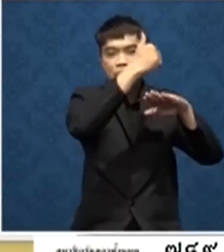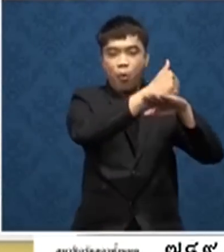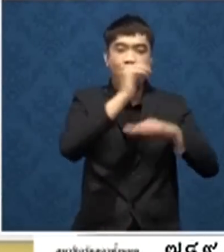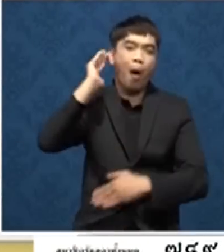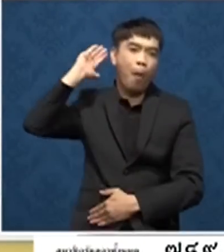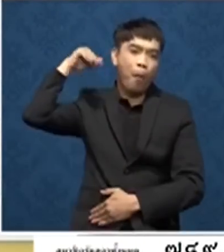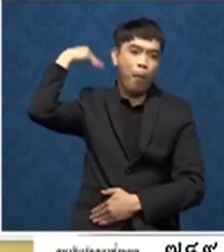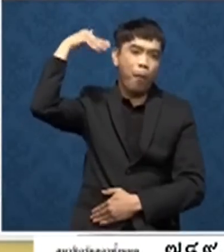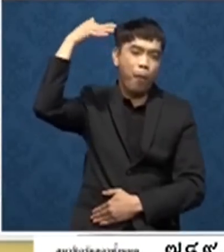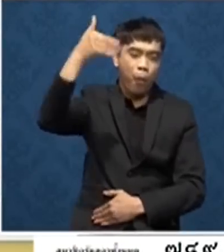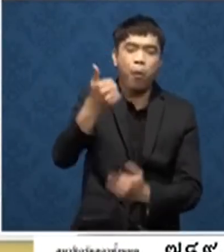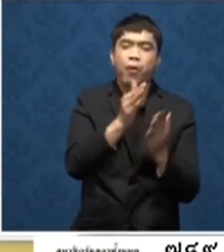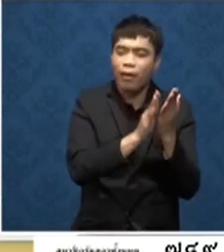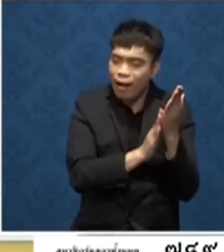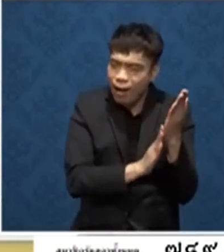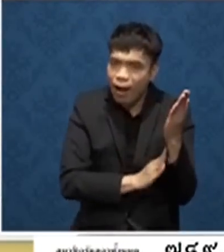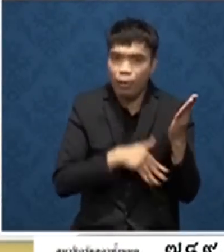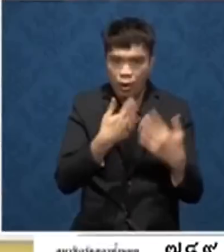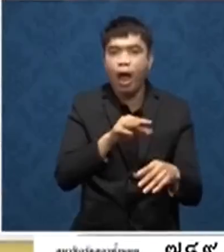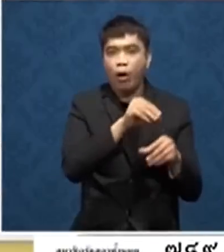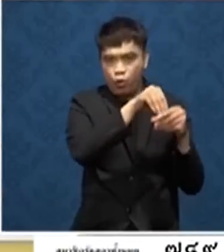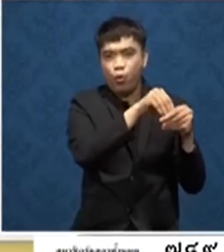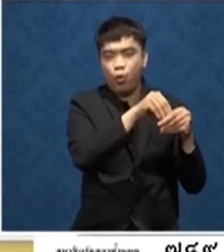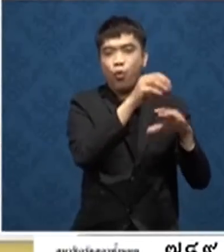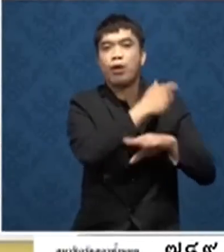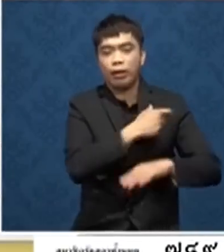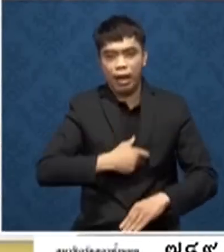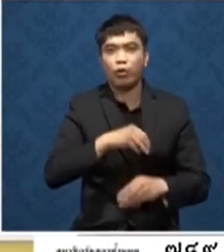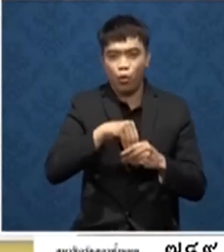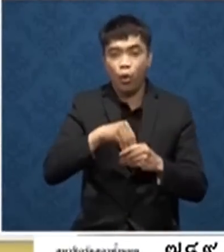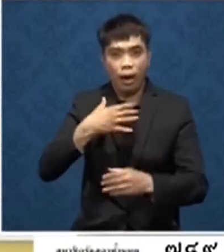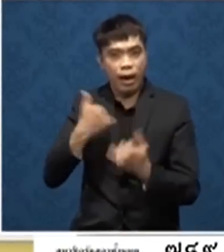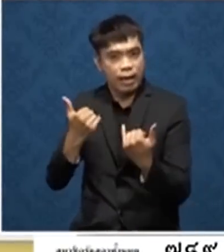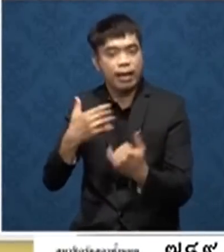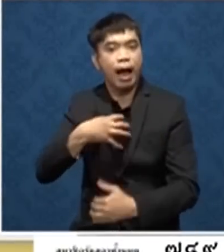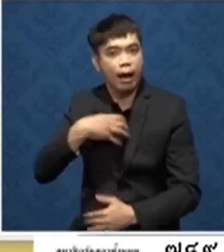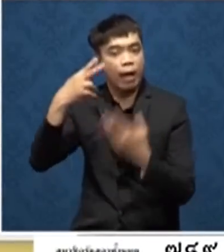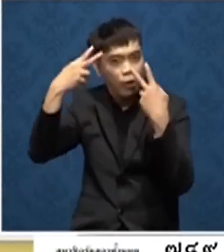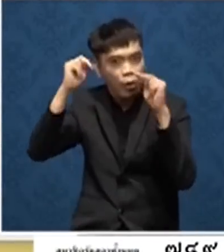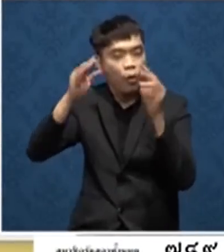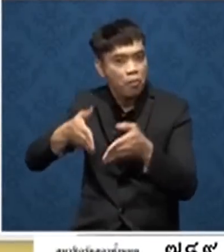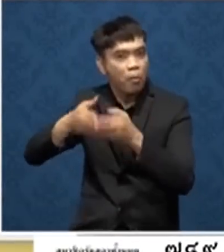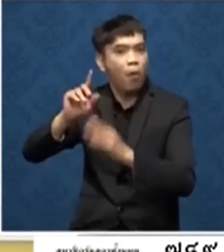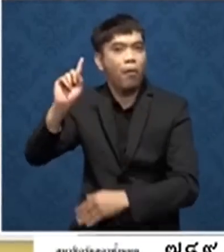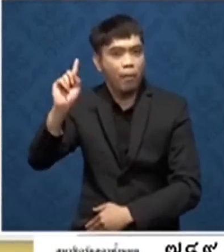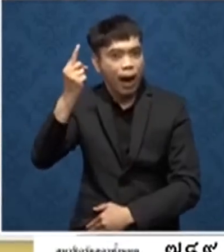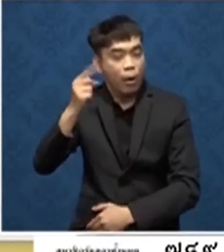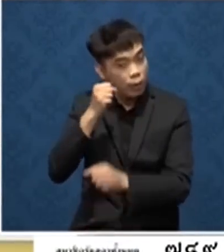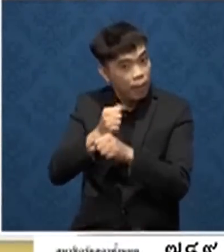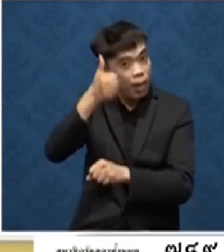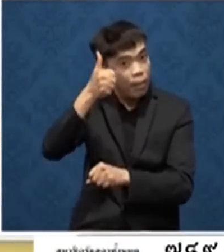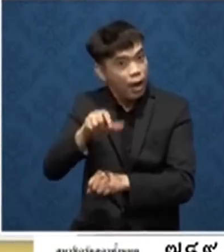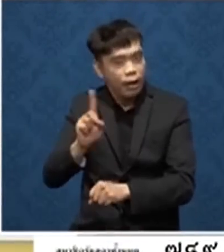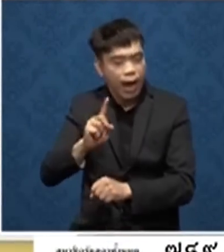เห็นรัฐบาลชุดนี้แต่งตั้งซะไวๆเป็นซะดูซิจะทำงานได้ไหมนะครับเราต้องให้โอกาสกันทุกคนแต่